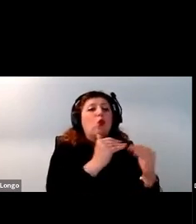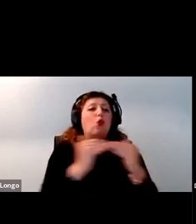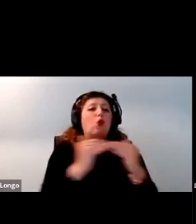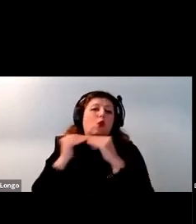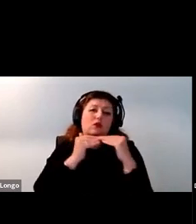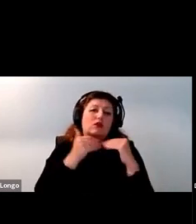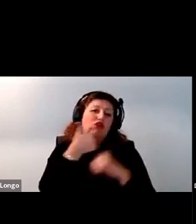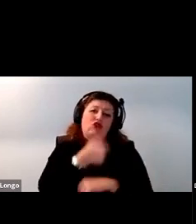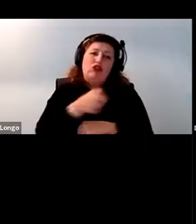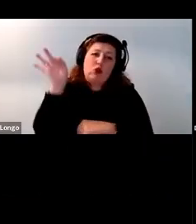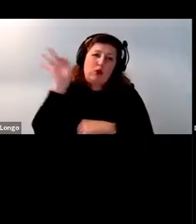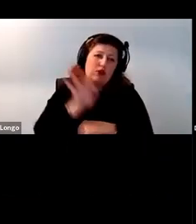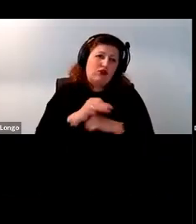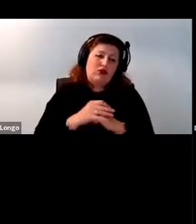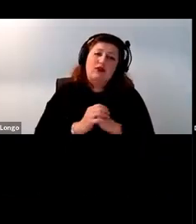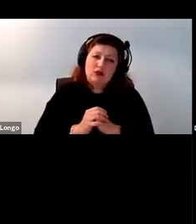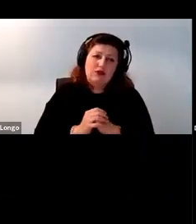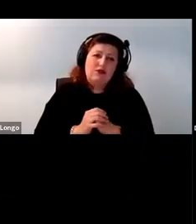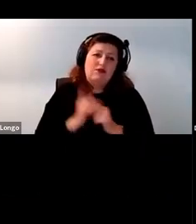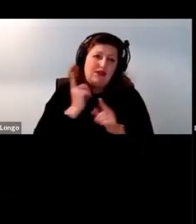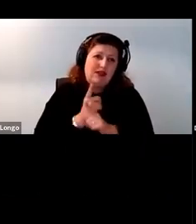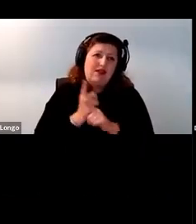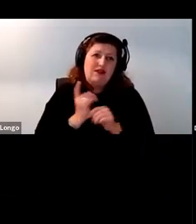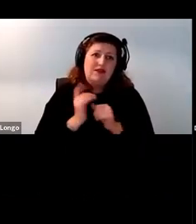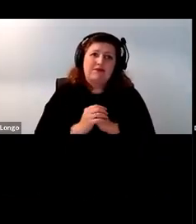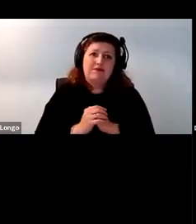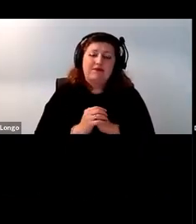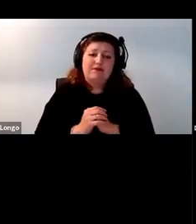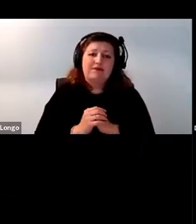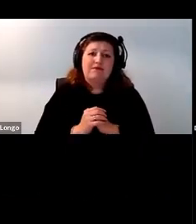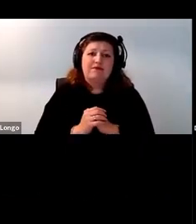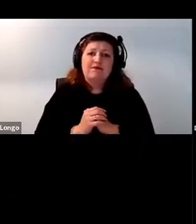punto. E non so, probabilmente...